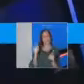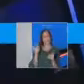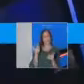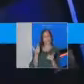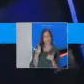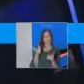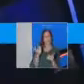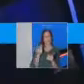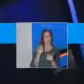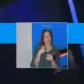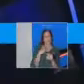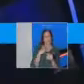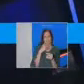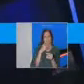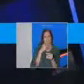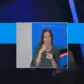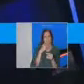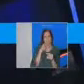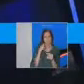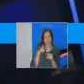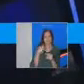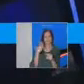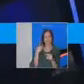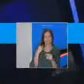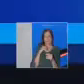אחרים, ועדינה,